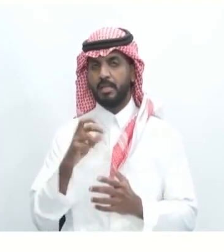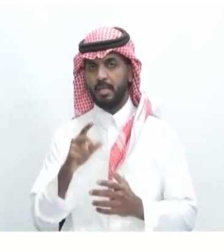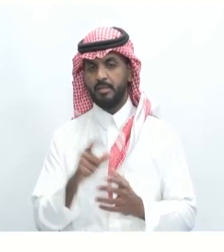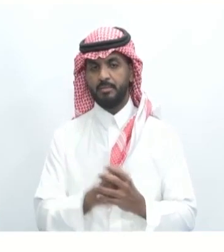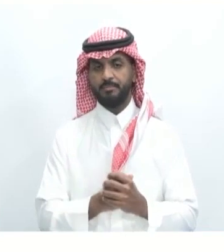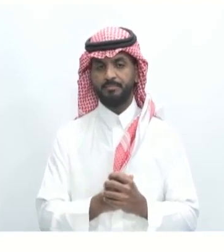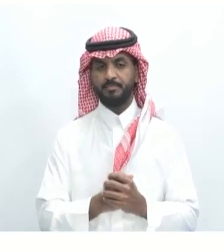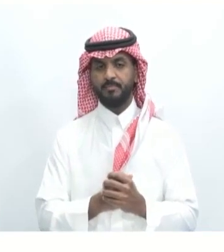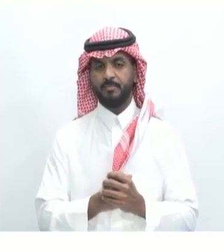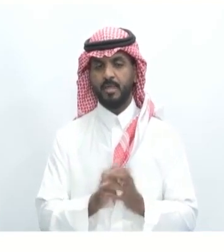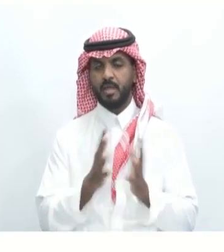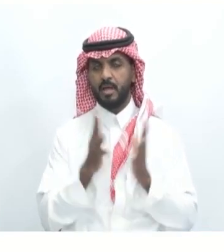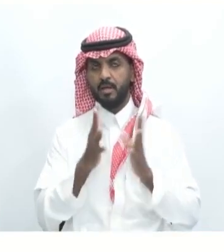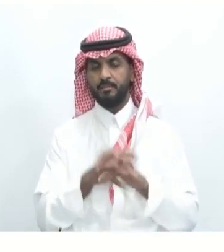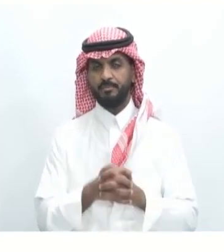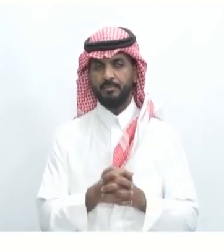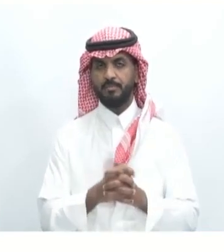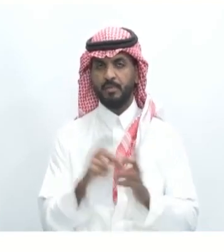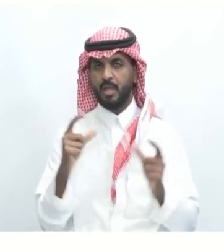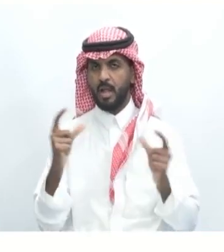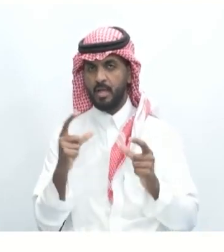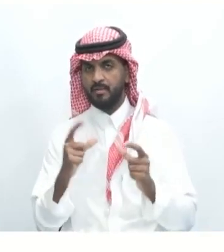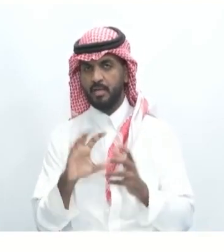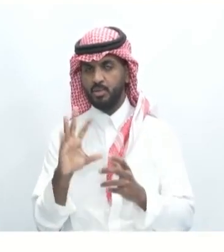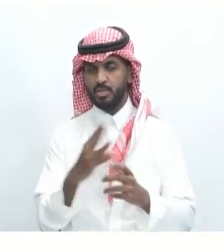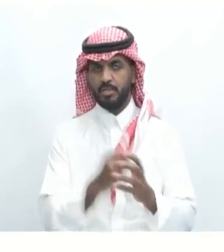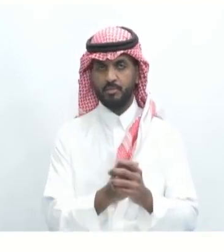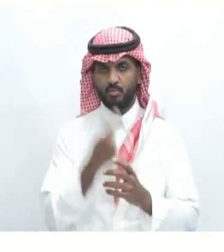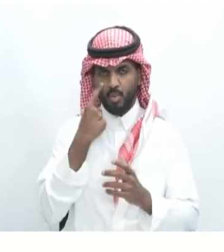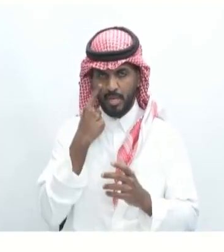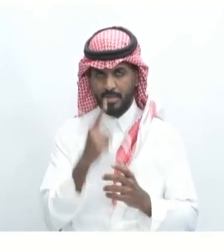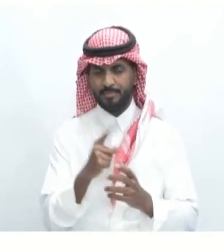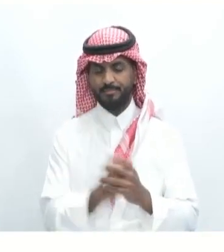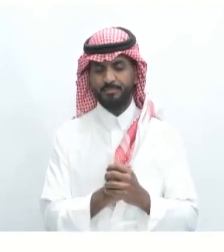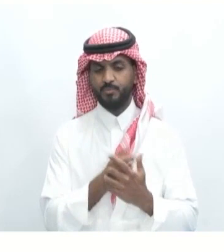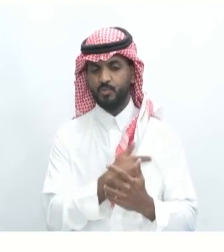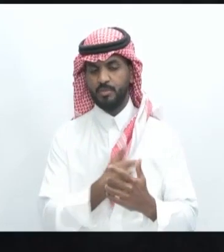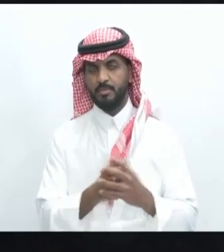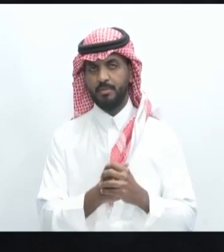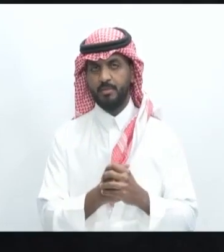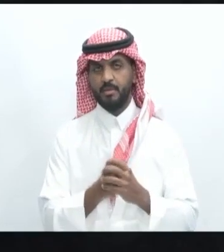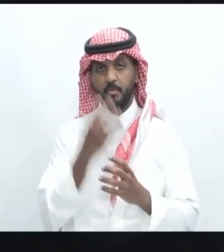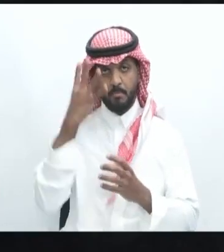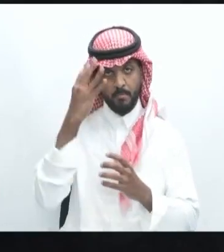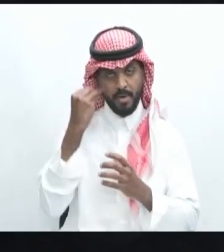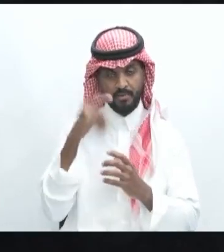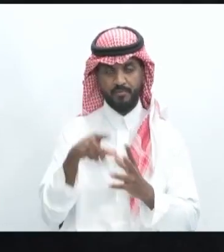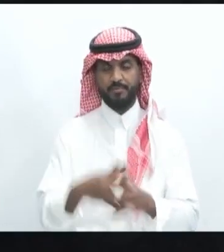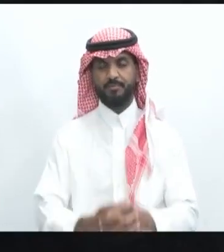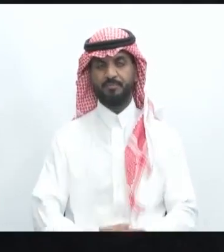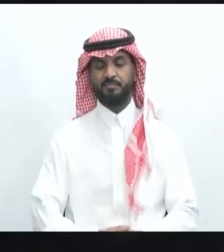بغداد النخله دلت على شيء معين لذا نس نسمى تسمى احسنتم